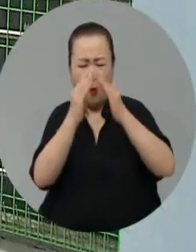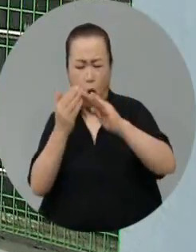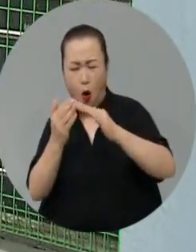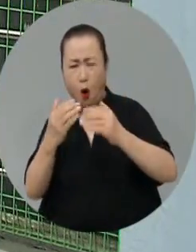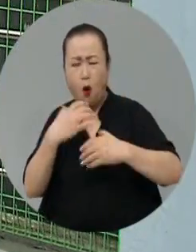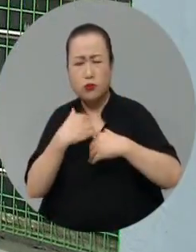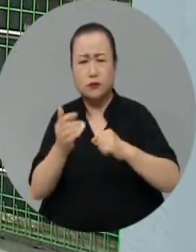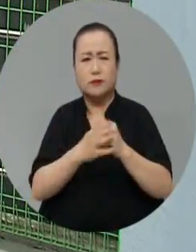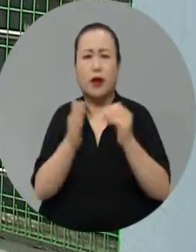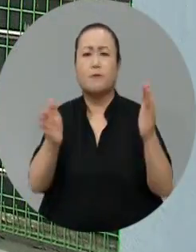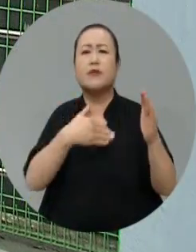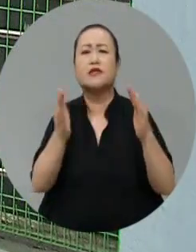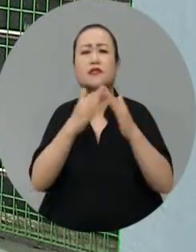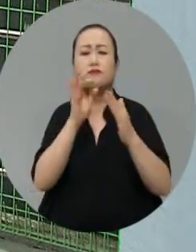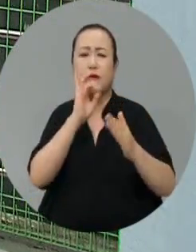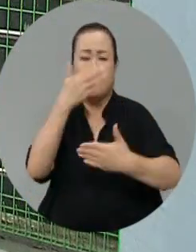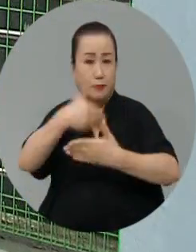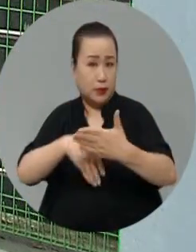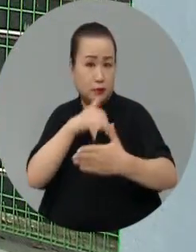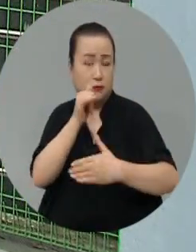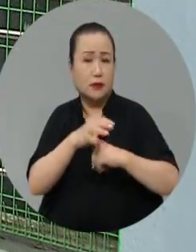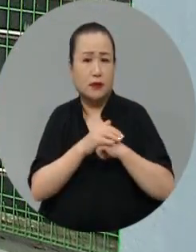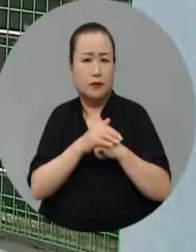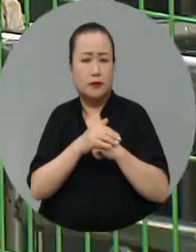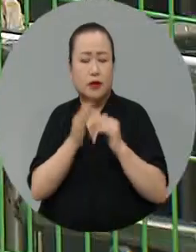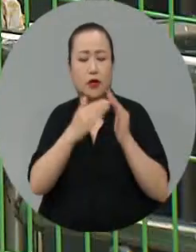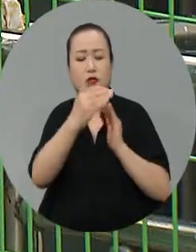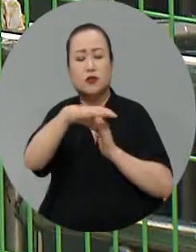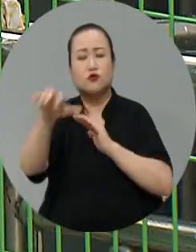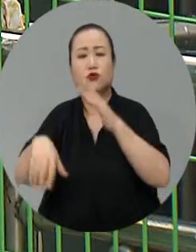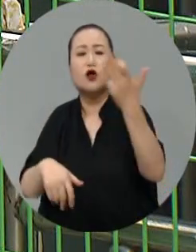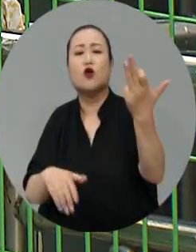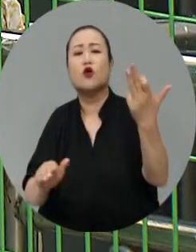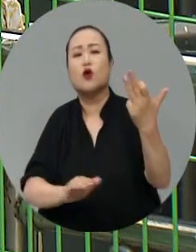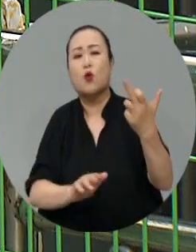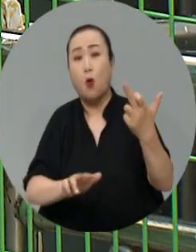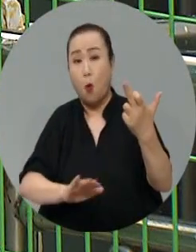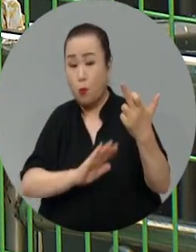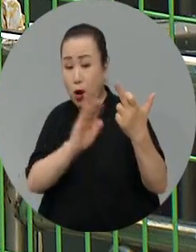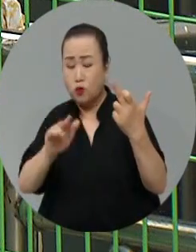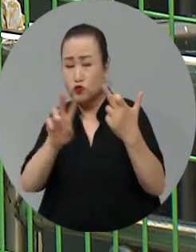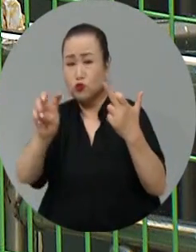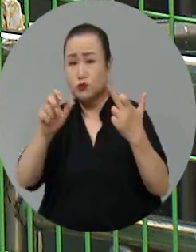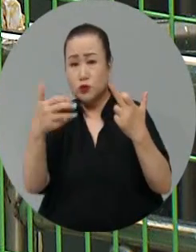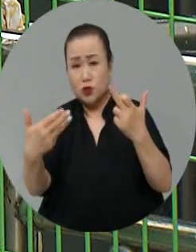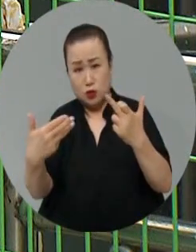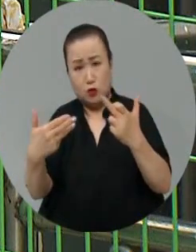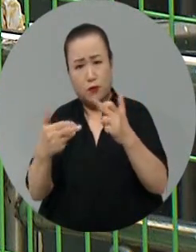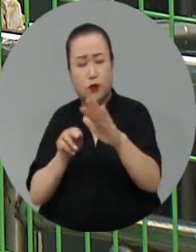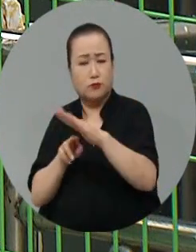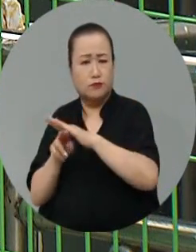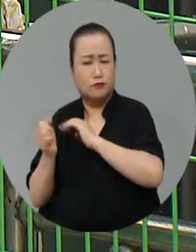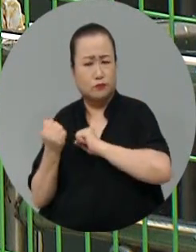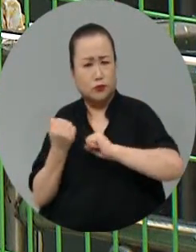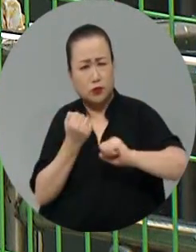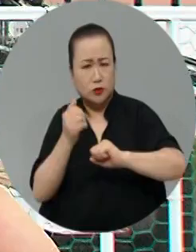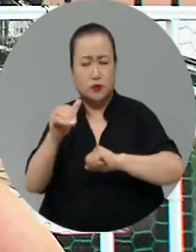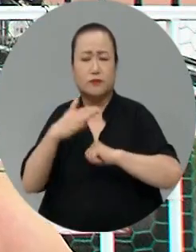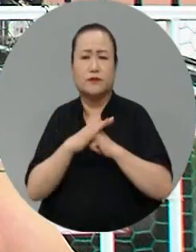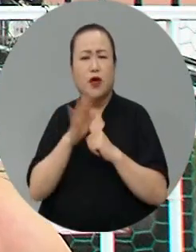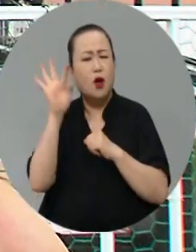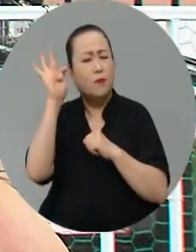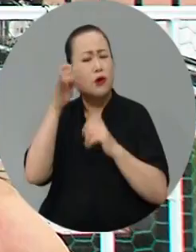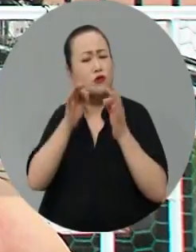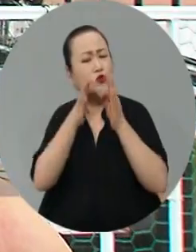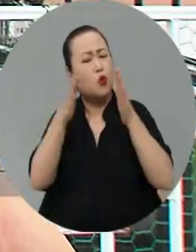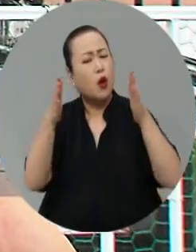속에 빈집만 덩그러니 남아있습니다. 이웃 17가구 주민 28명이 대피한 상태입니다. 지금 몇 며칠 비